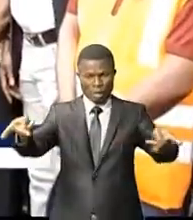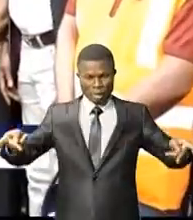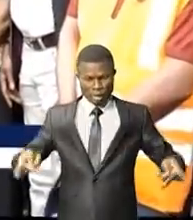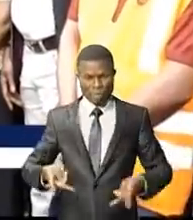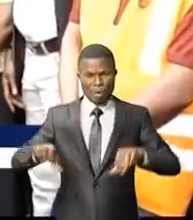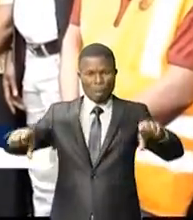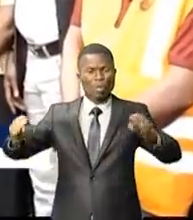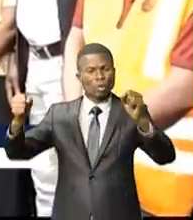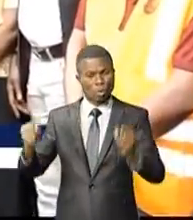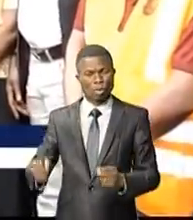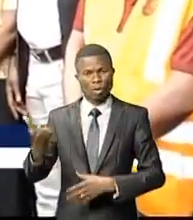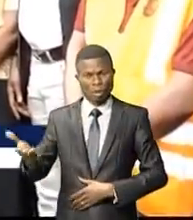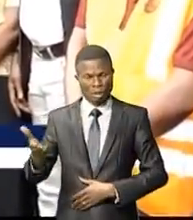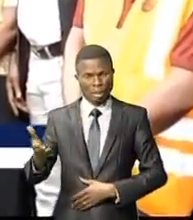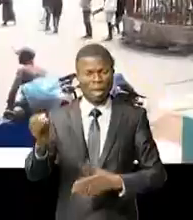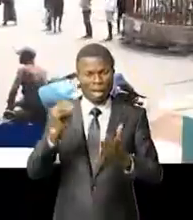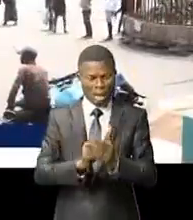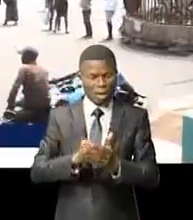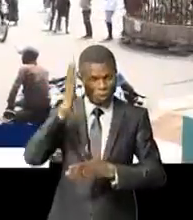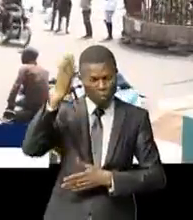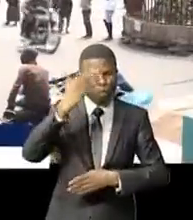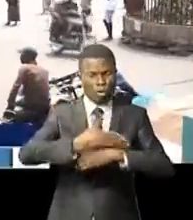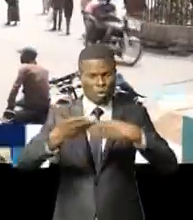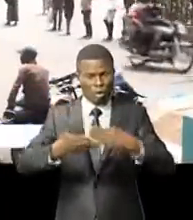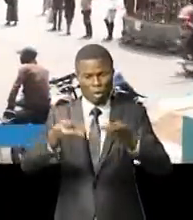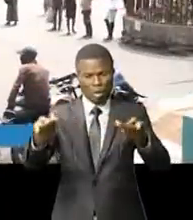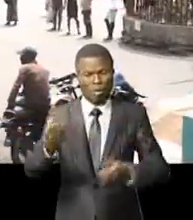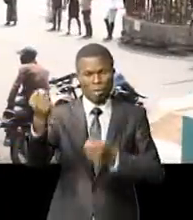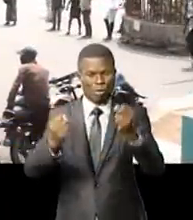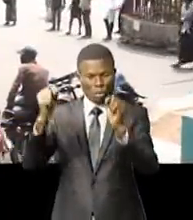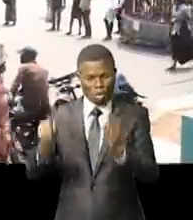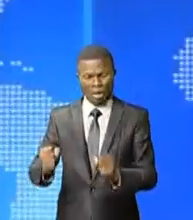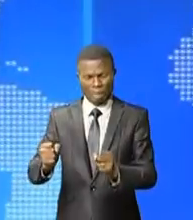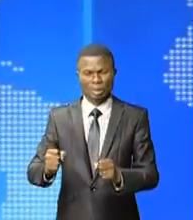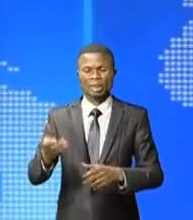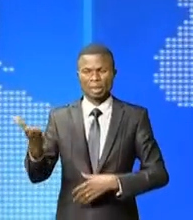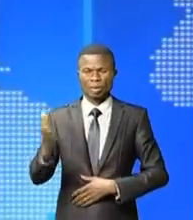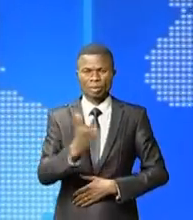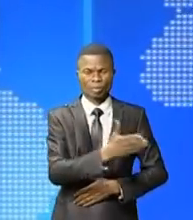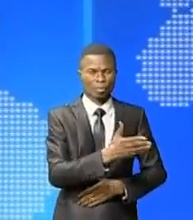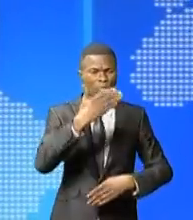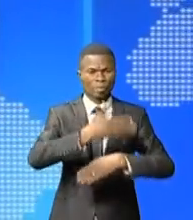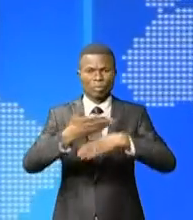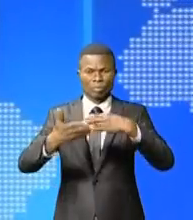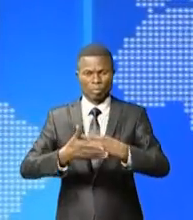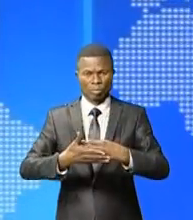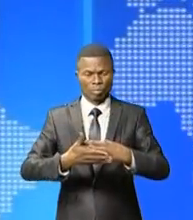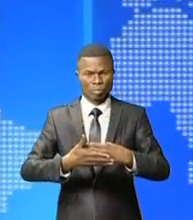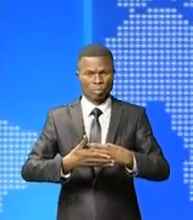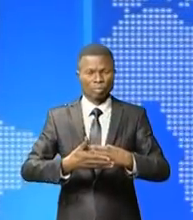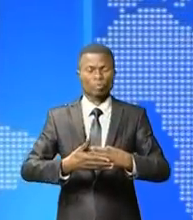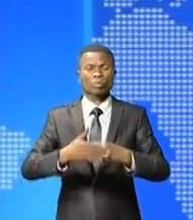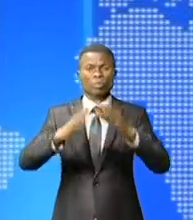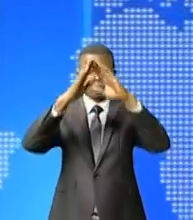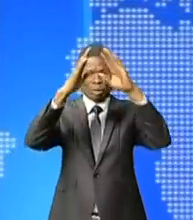pour motocyclistes, viendra ensuite le tour des véhicules. La construction des quelques monuments